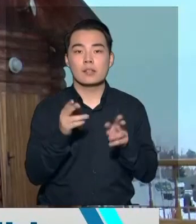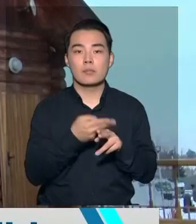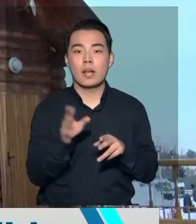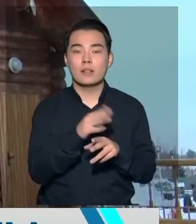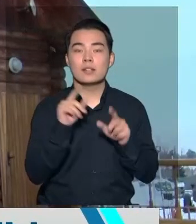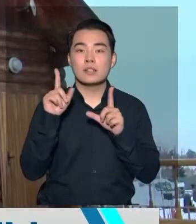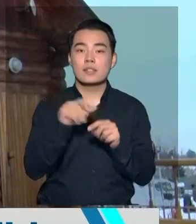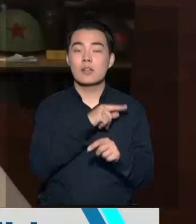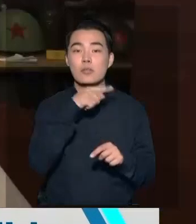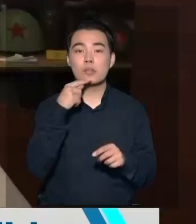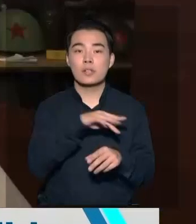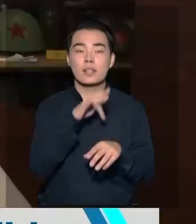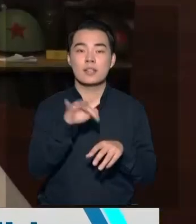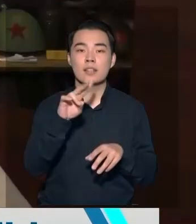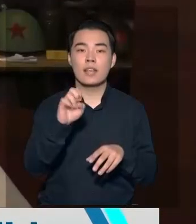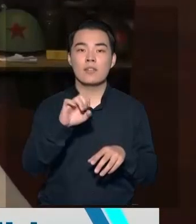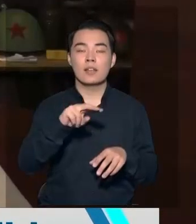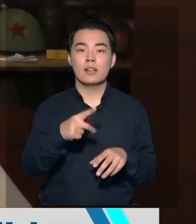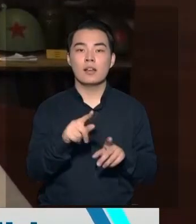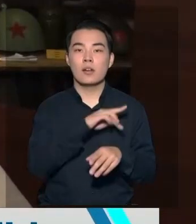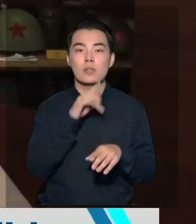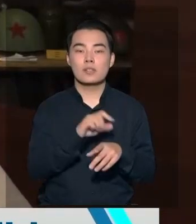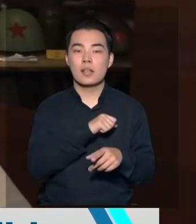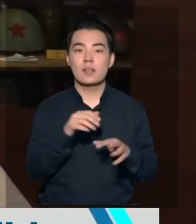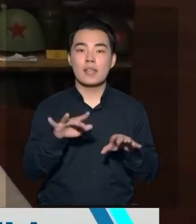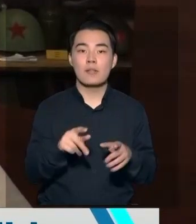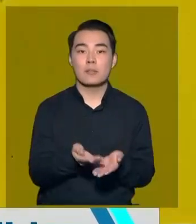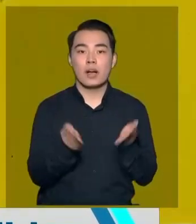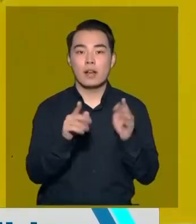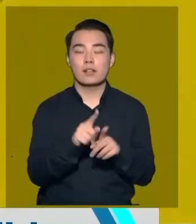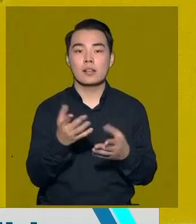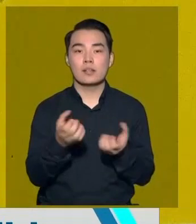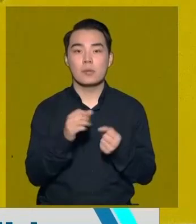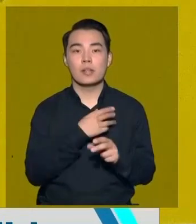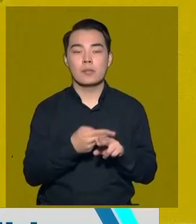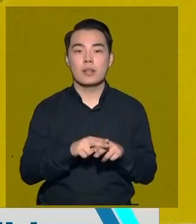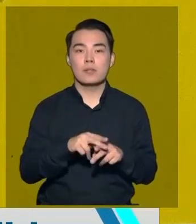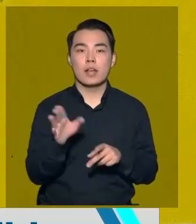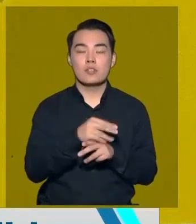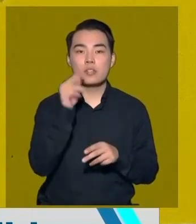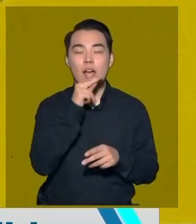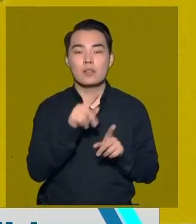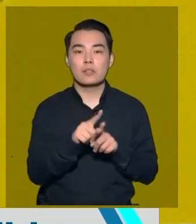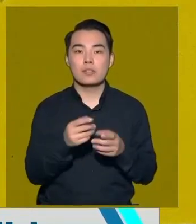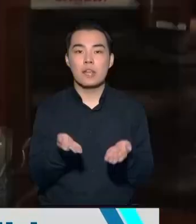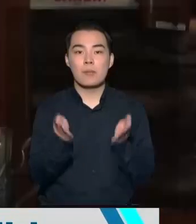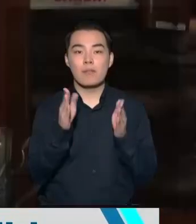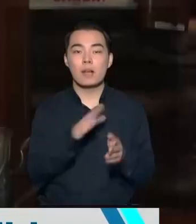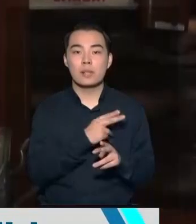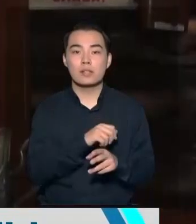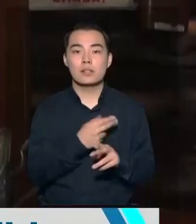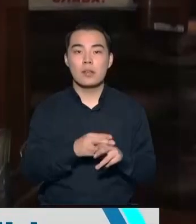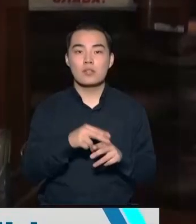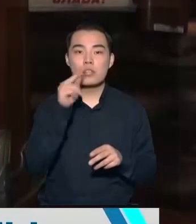экспедициялардың бірінде Ресейдің Невель қаласында тапқан. Бұл самауырынан майдан даласында батыр қызымыз шай ішкен. Содан бастап Мәншүктің